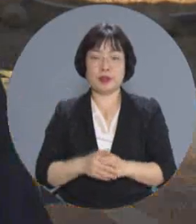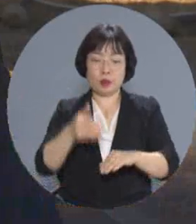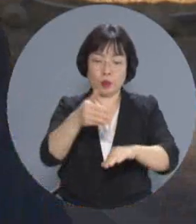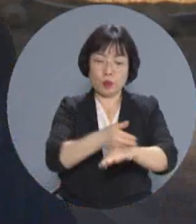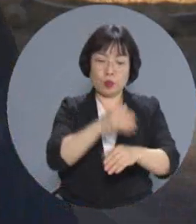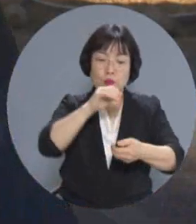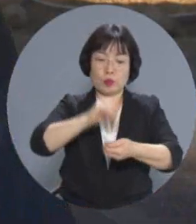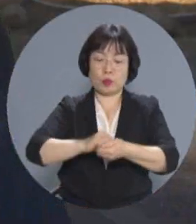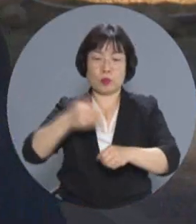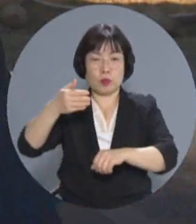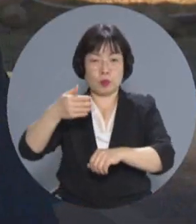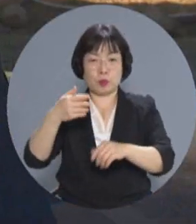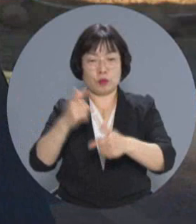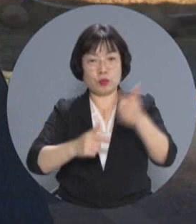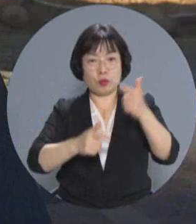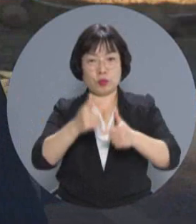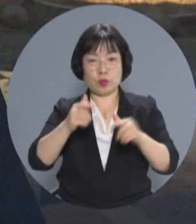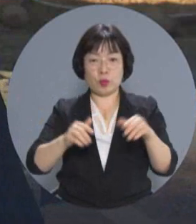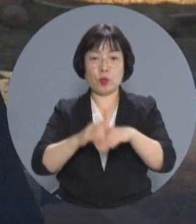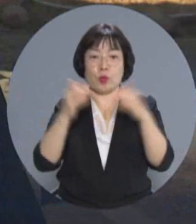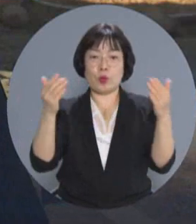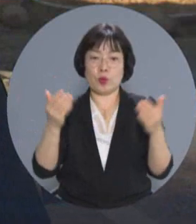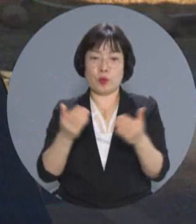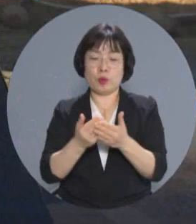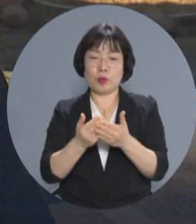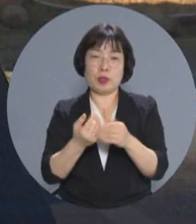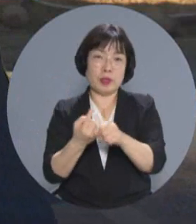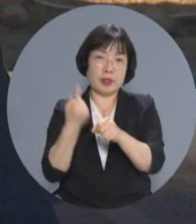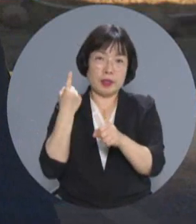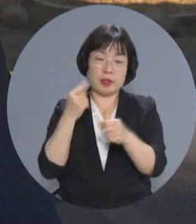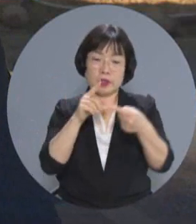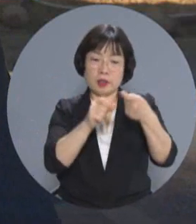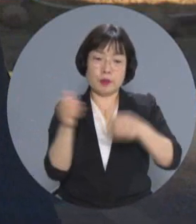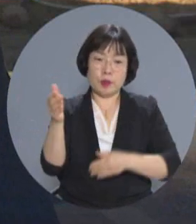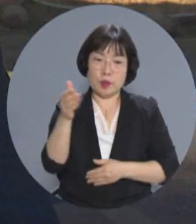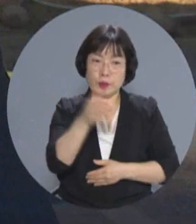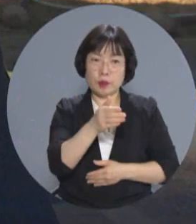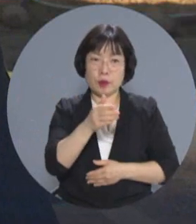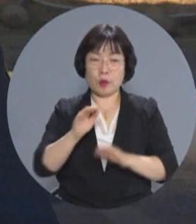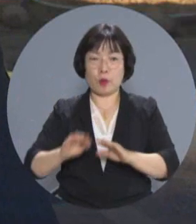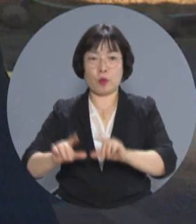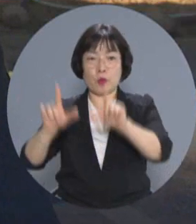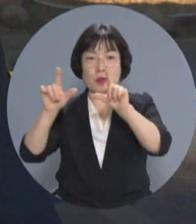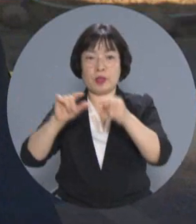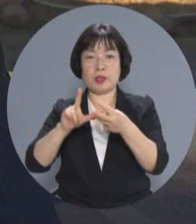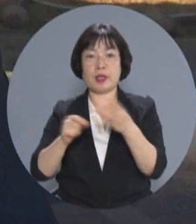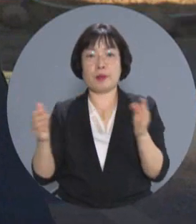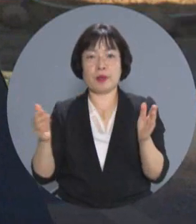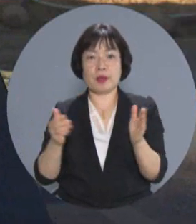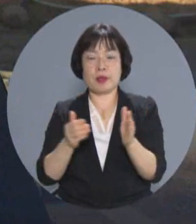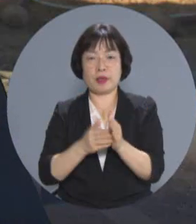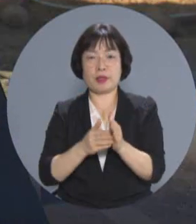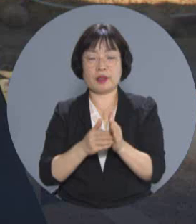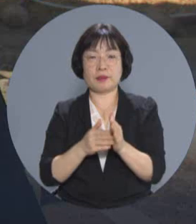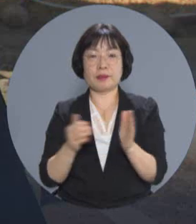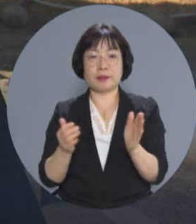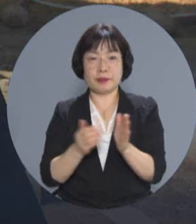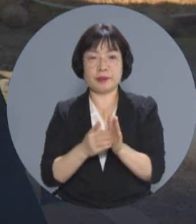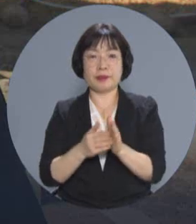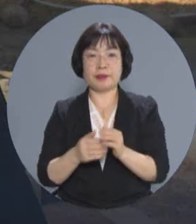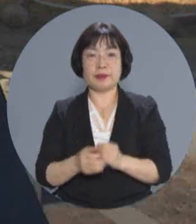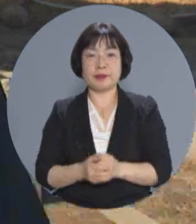석공 기와 목공 기와 미장 작업을 올 10여 작년 11월부터 3월까지